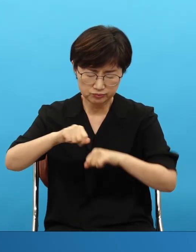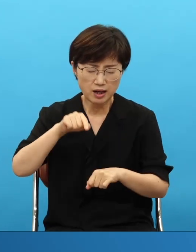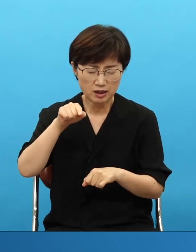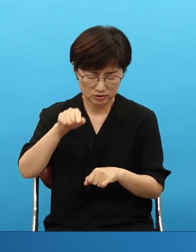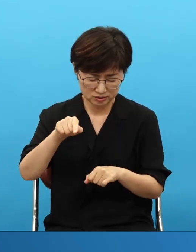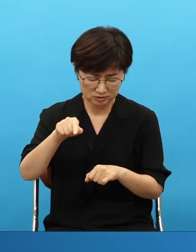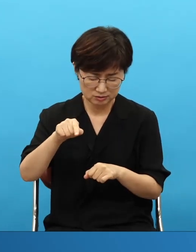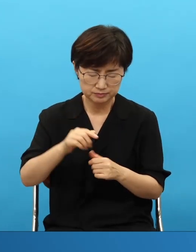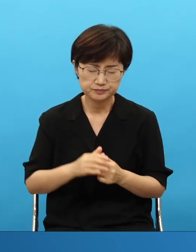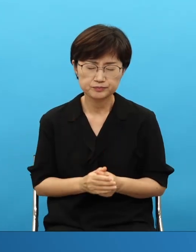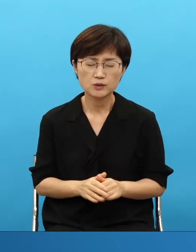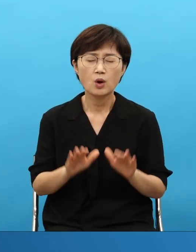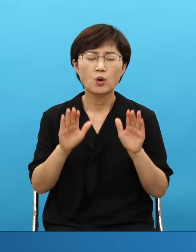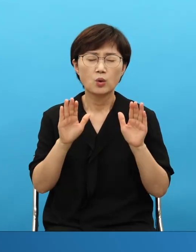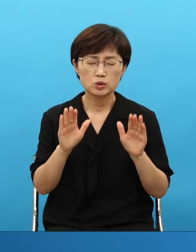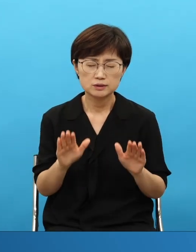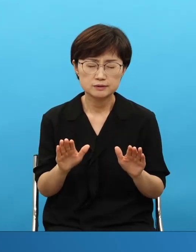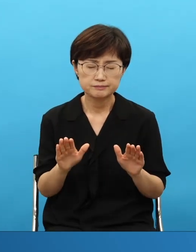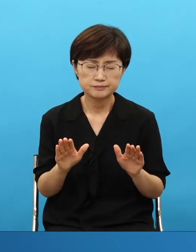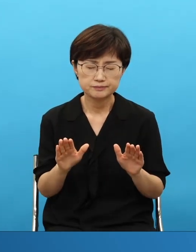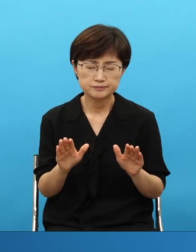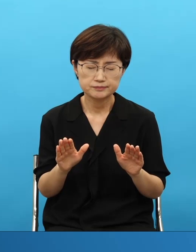역사하심이 오늘